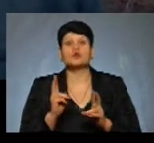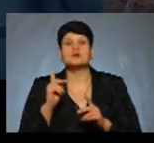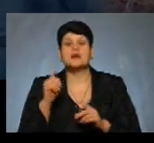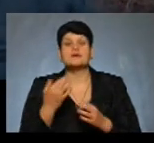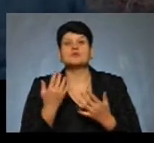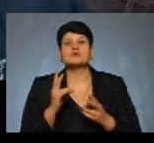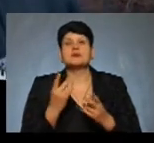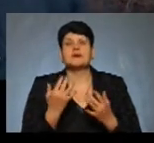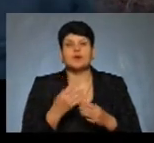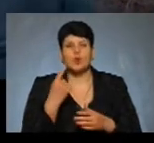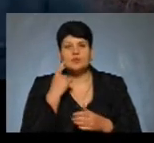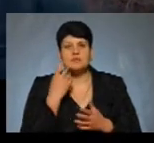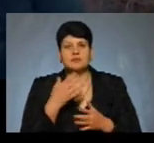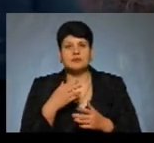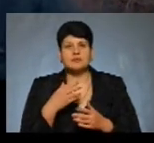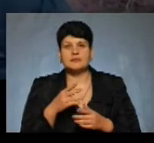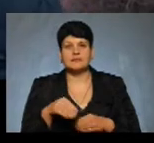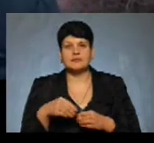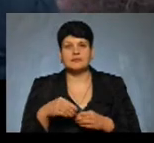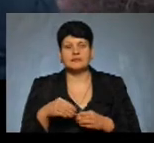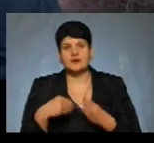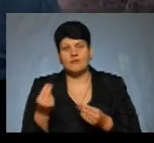скільки витягнув. Вони дають гроші, йди додому собі, і все.